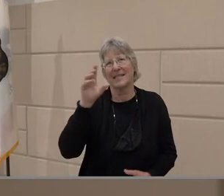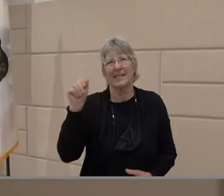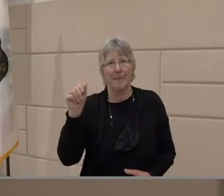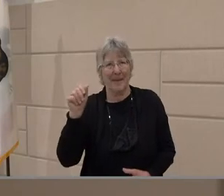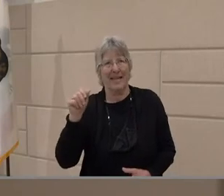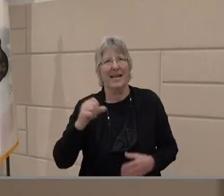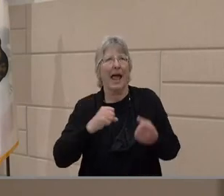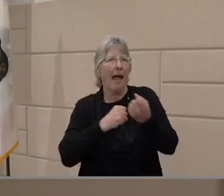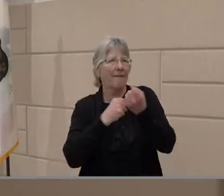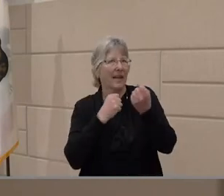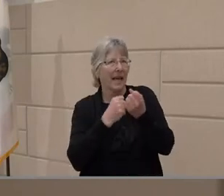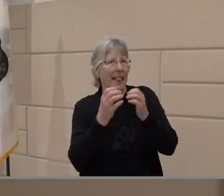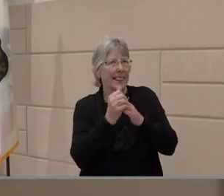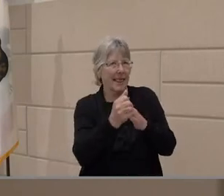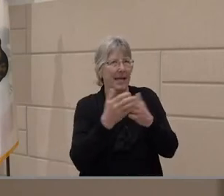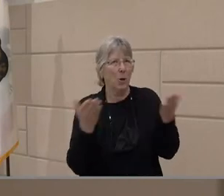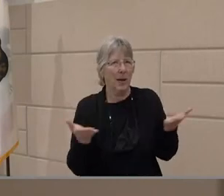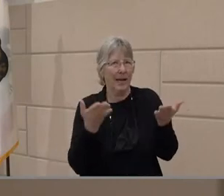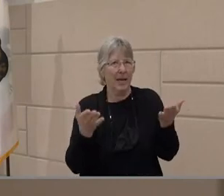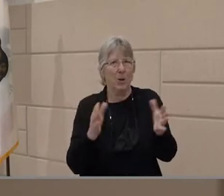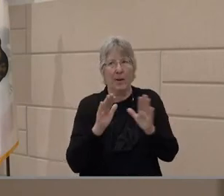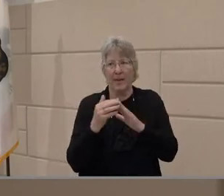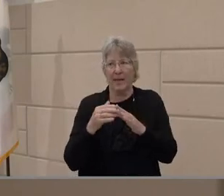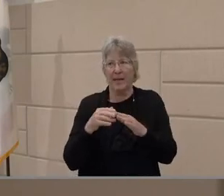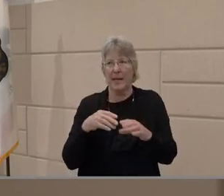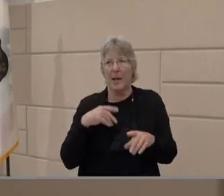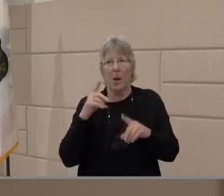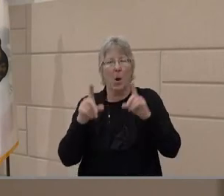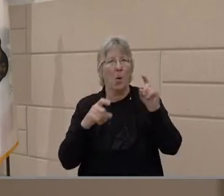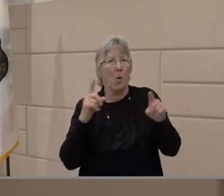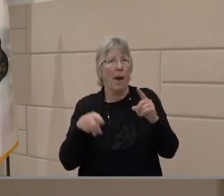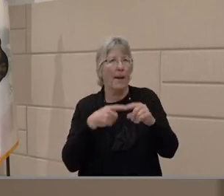การะเพียบปีกา